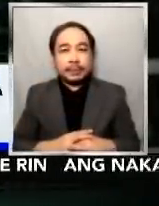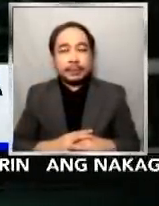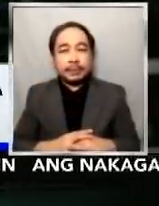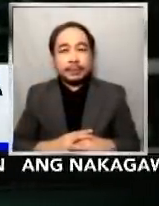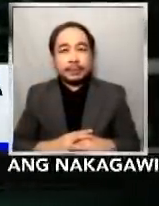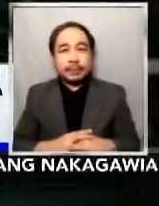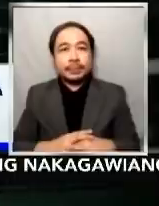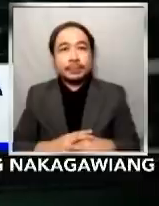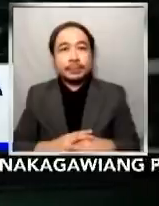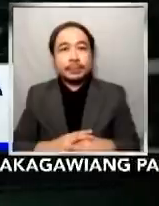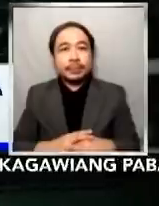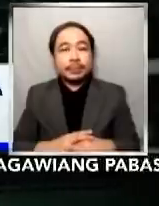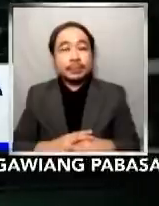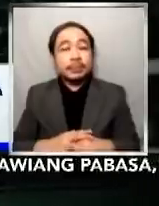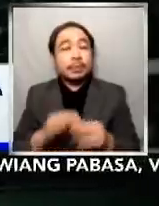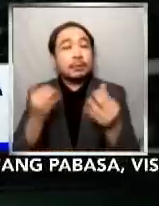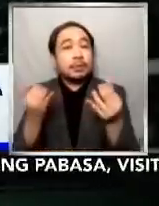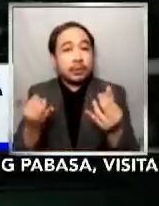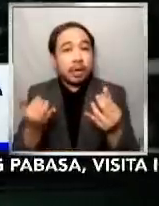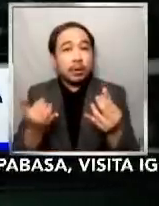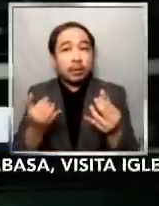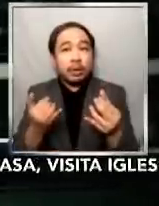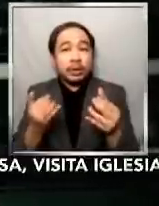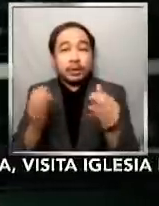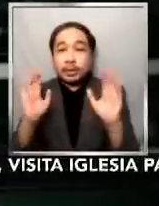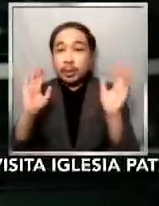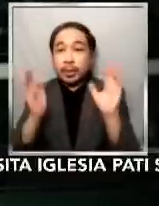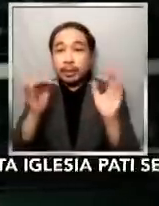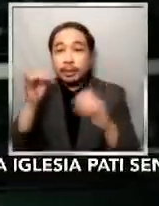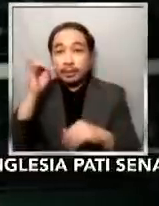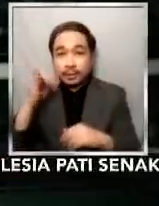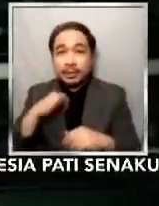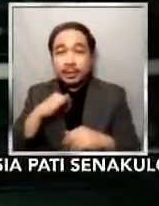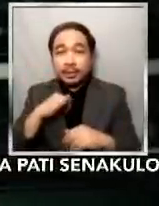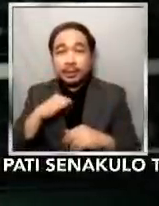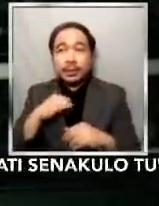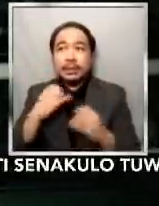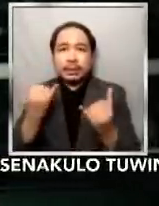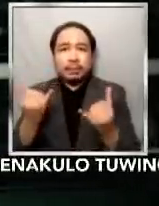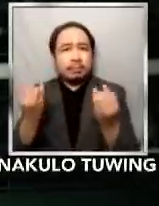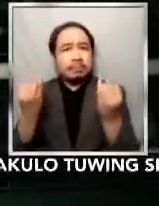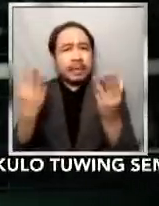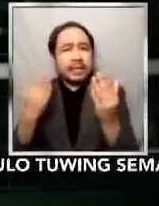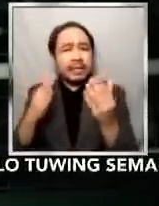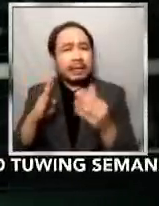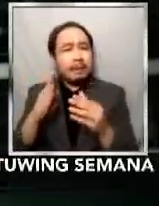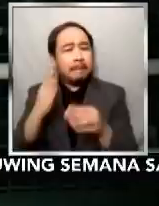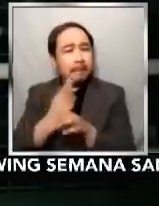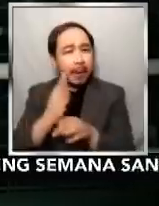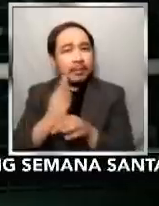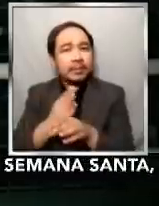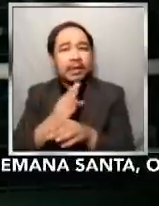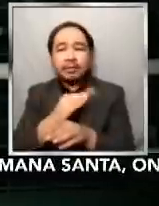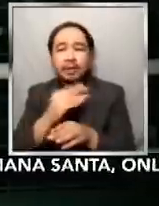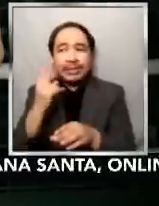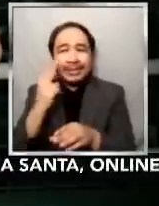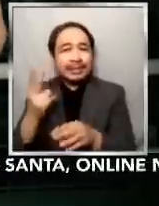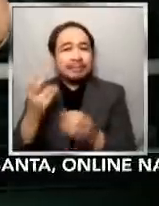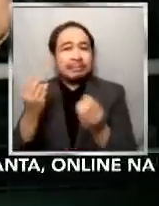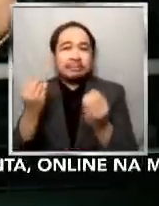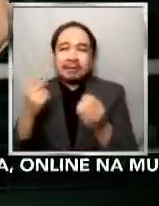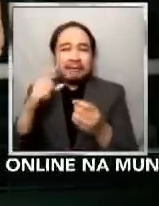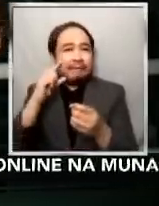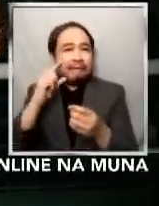Mike, sa mga oras na ito, kumpara kahapon ay marami yung mga bus at mabilis din yung dating at alis ng mga bus na